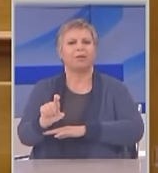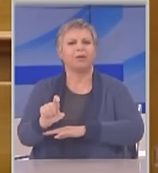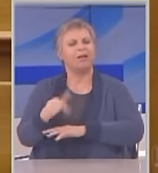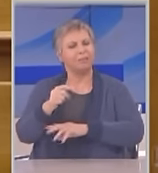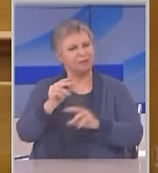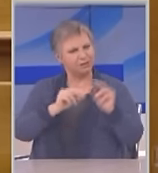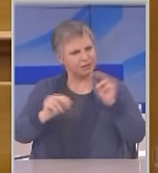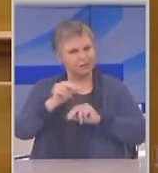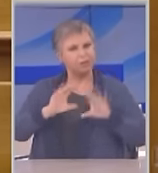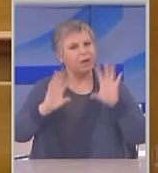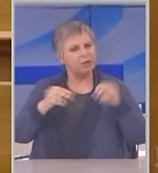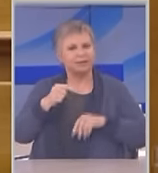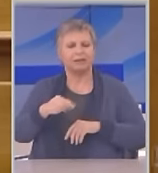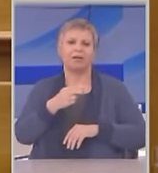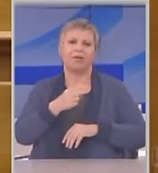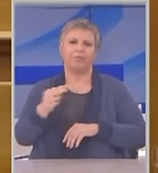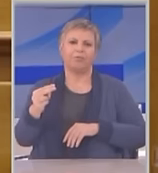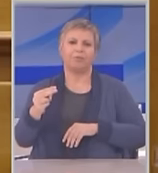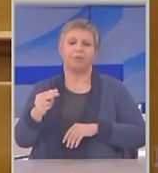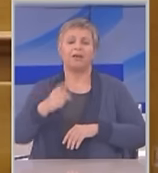συζήτηση και δεν θα αρχίσει και η ώρα